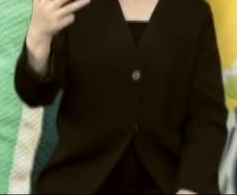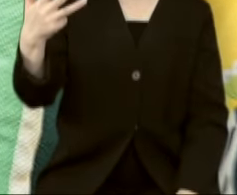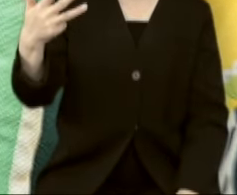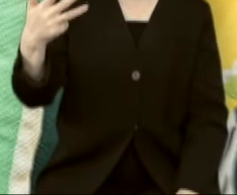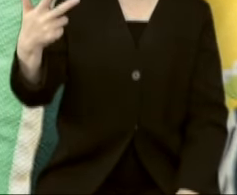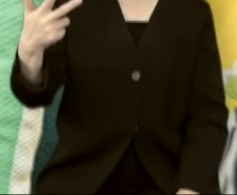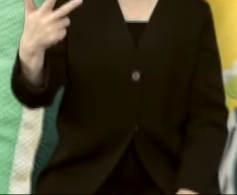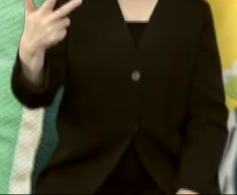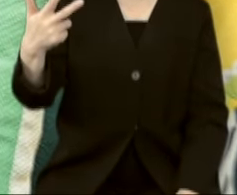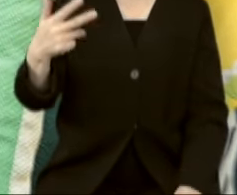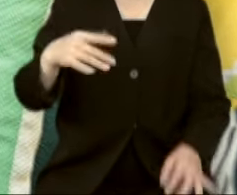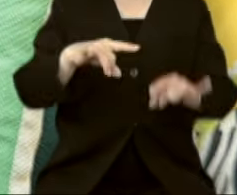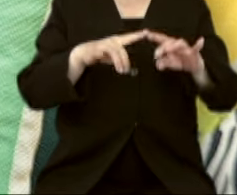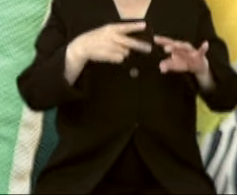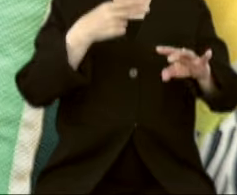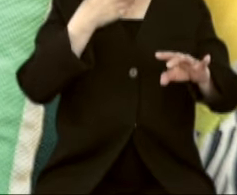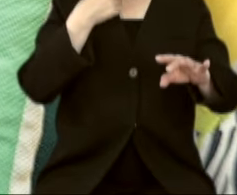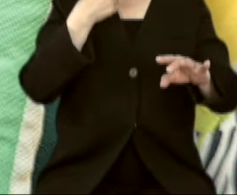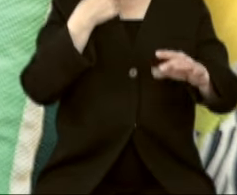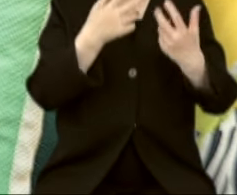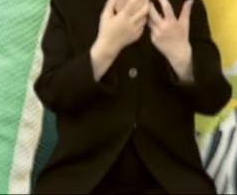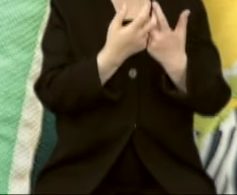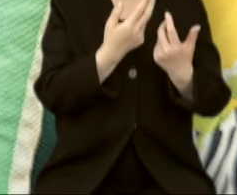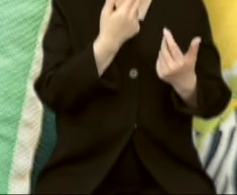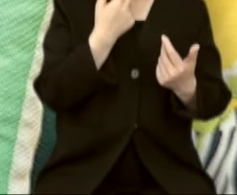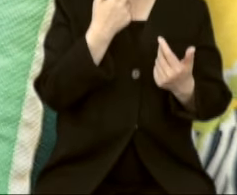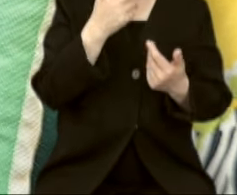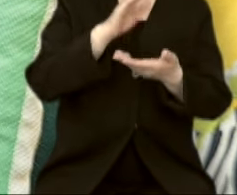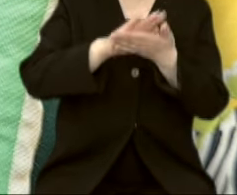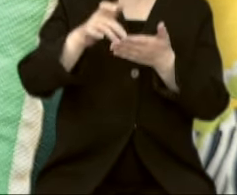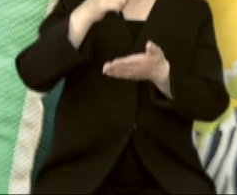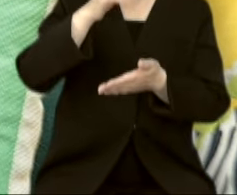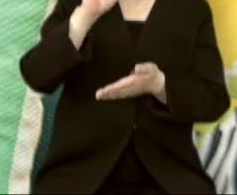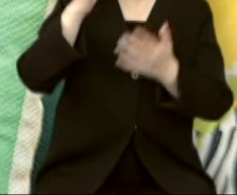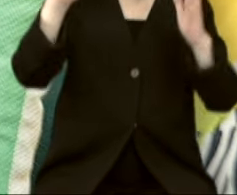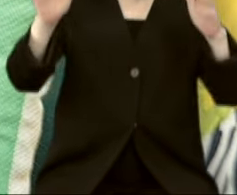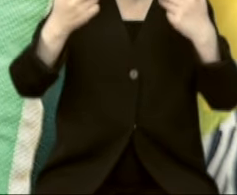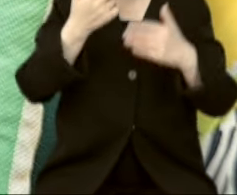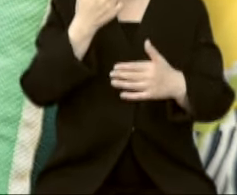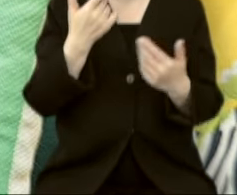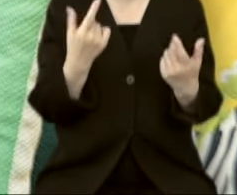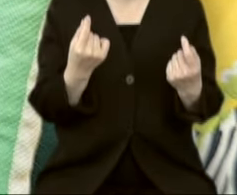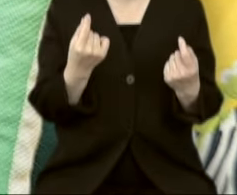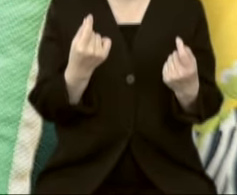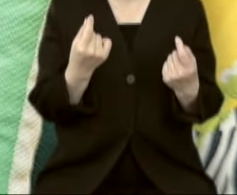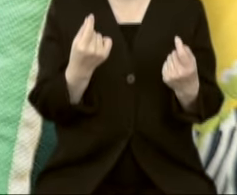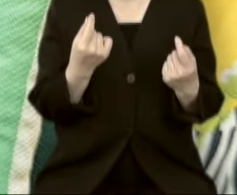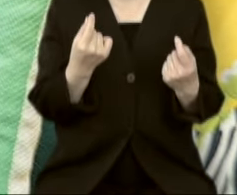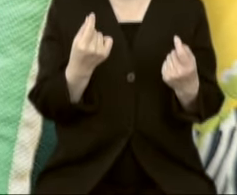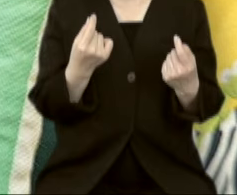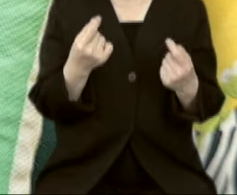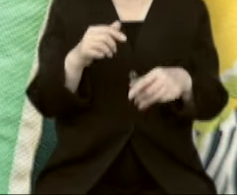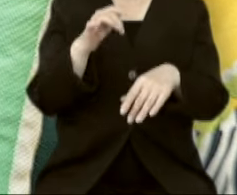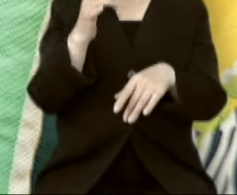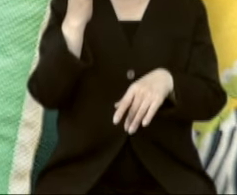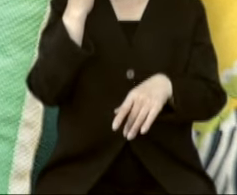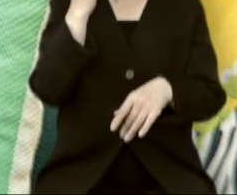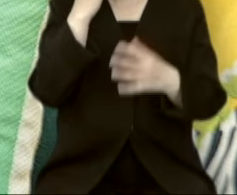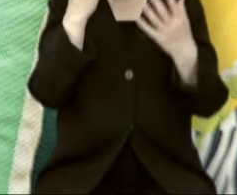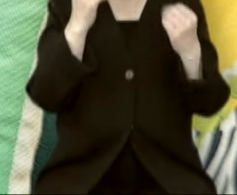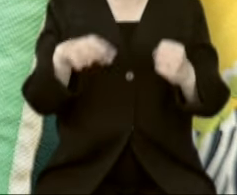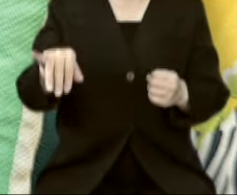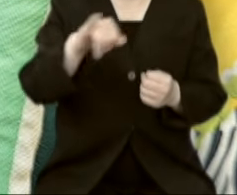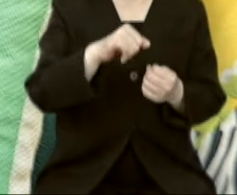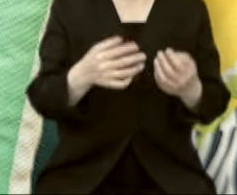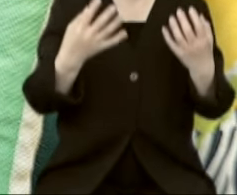없으면 냉장고도 없고 시원한 물을 마실 수도 없고 바람도 없어요. 그런 상황이었고 모기도 많고